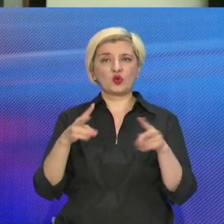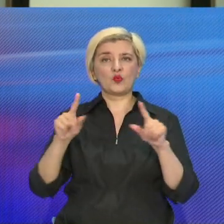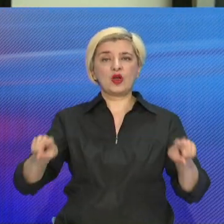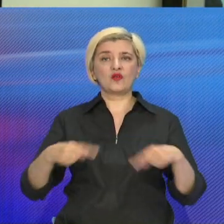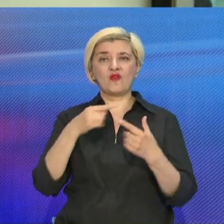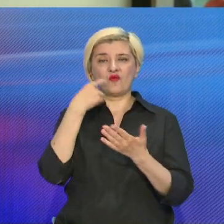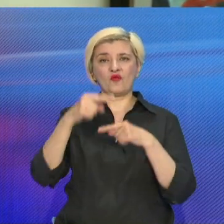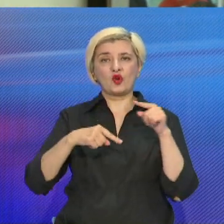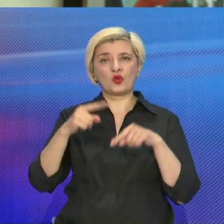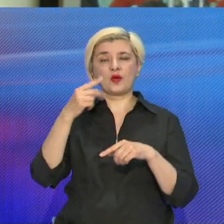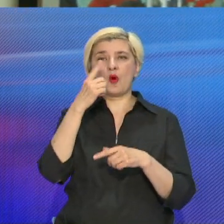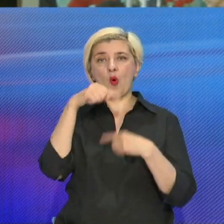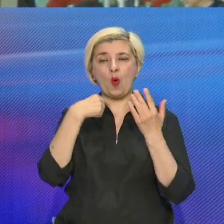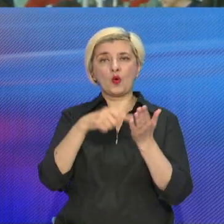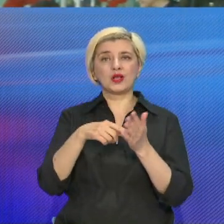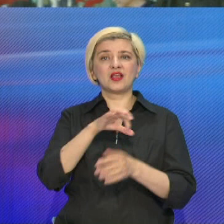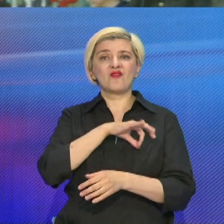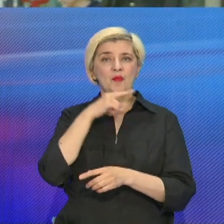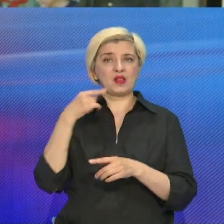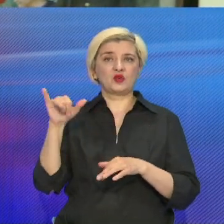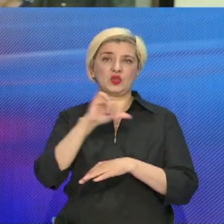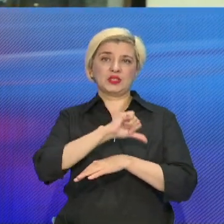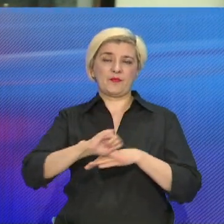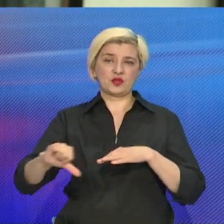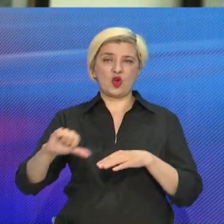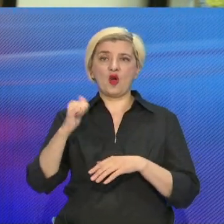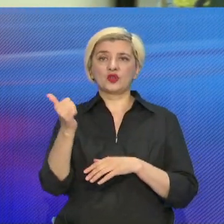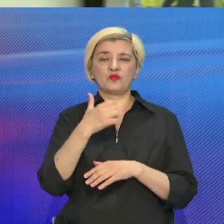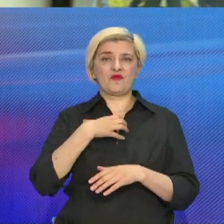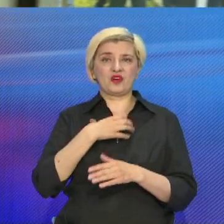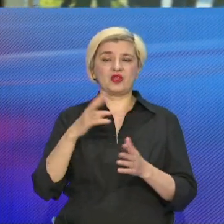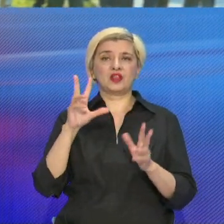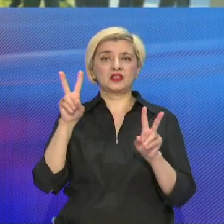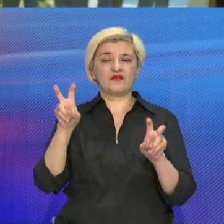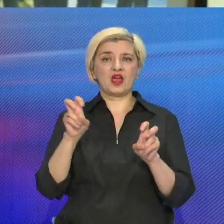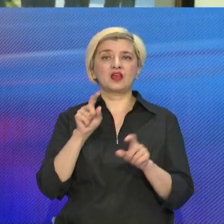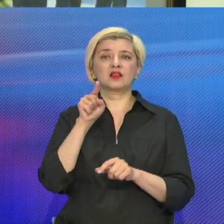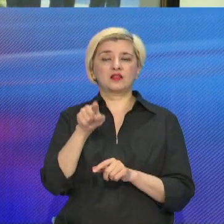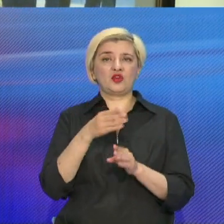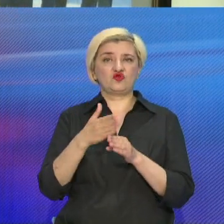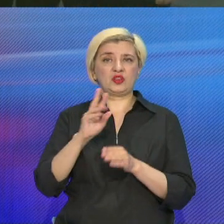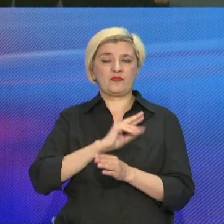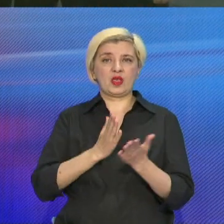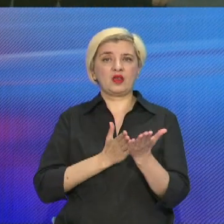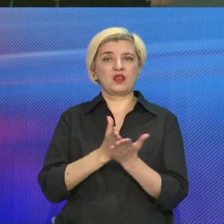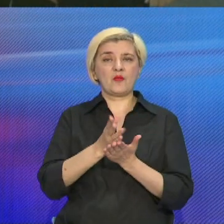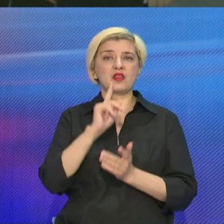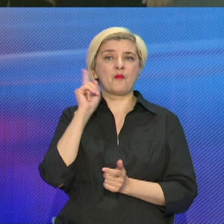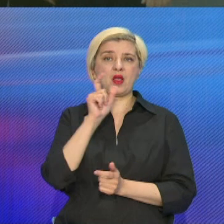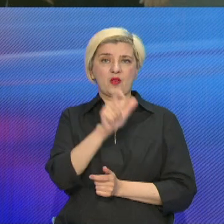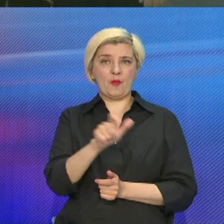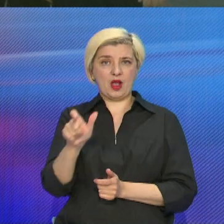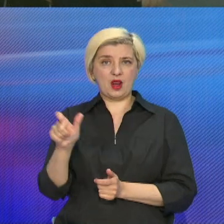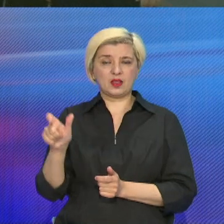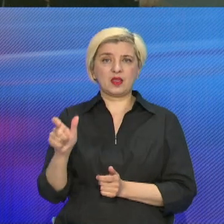у родном городе, у Беларуси и за межой. Особливо важной он называет ту участку работы, которая накирована на молодое поколение.